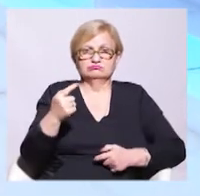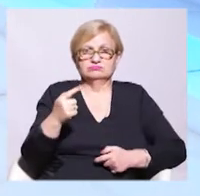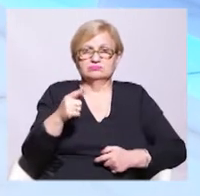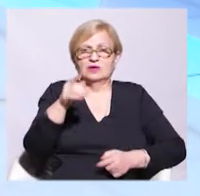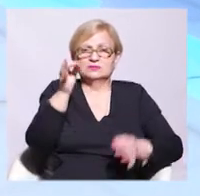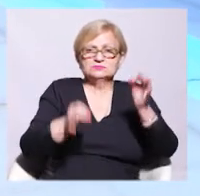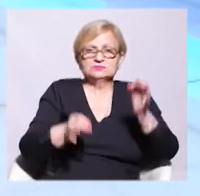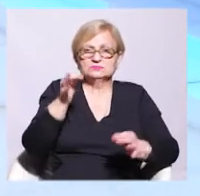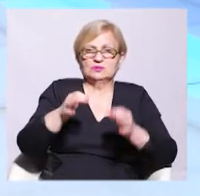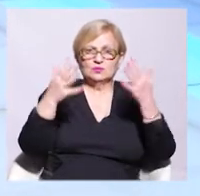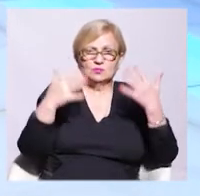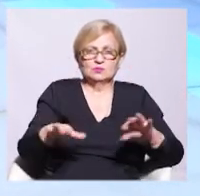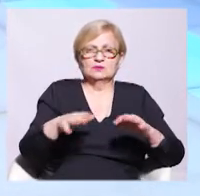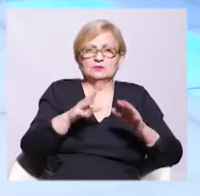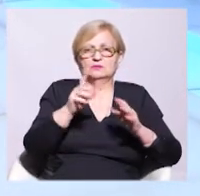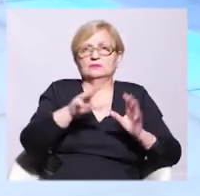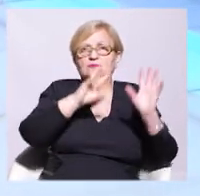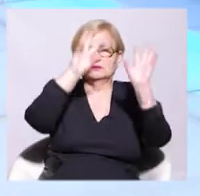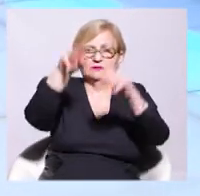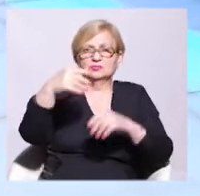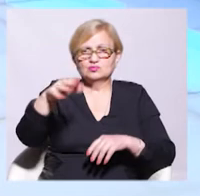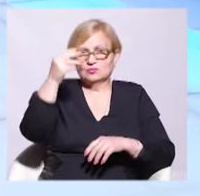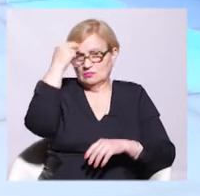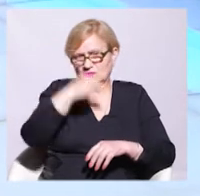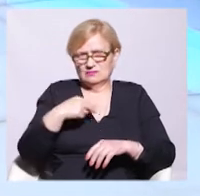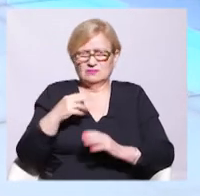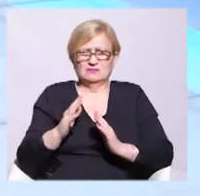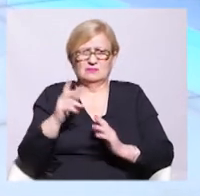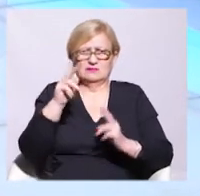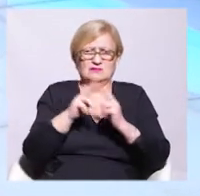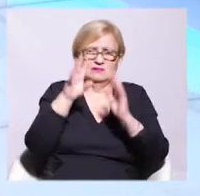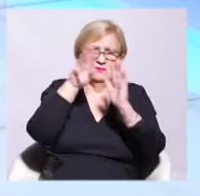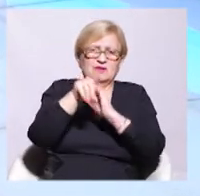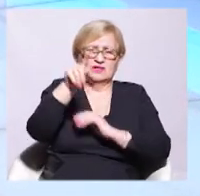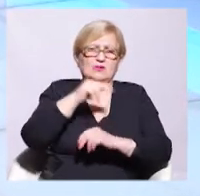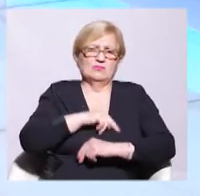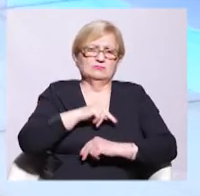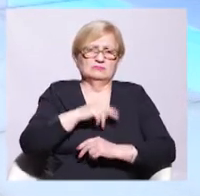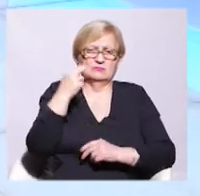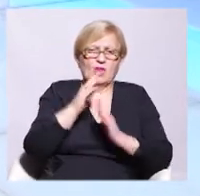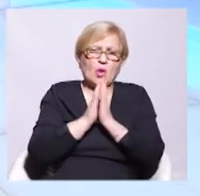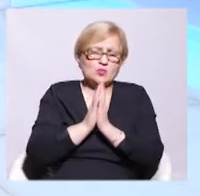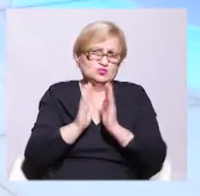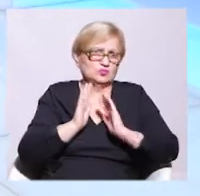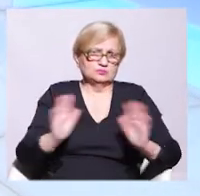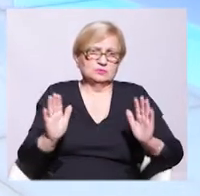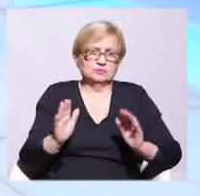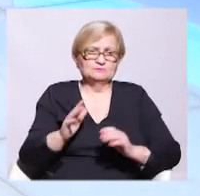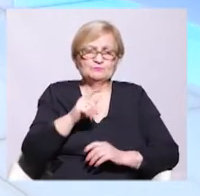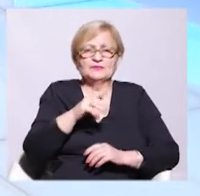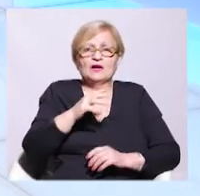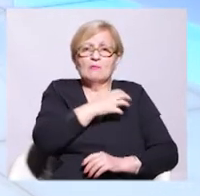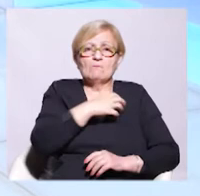რომ მოუწყვეს. Ახლა უკვე მონაზონია და ათონის მთაზე მოღვაწეობს. დავით კურაპალატი